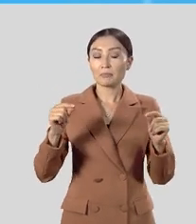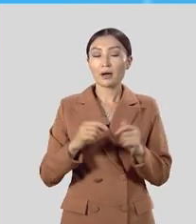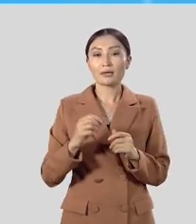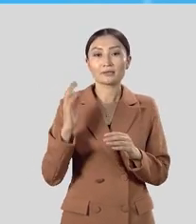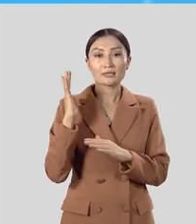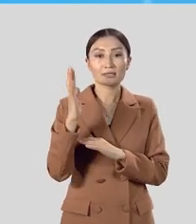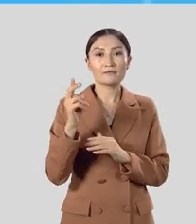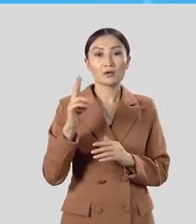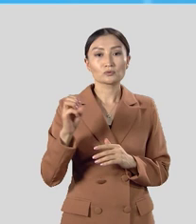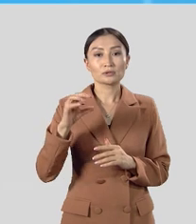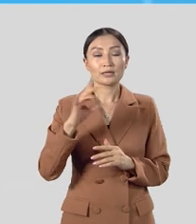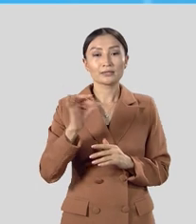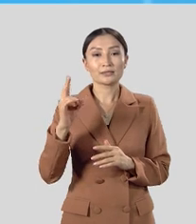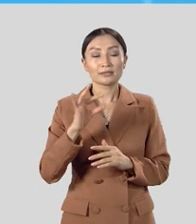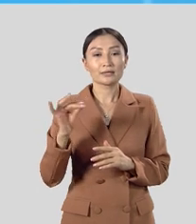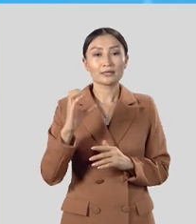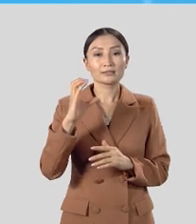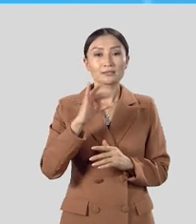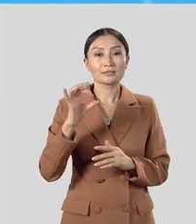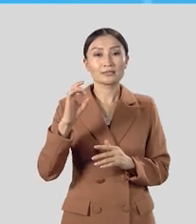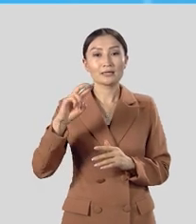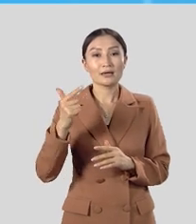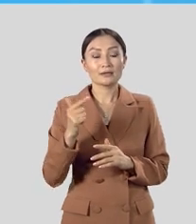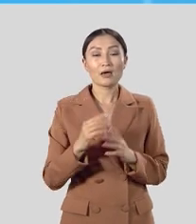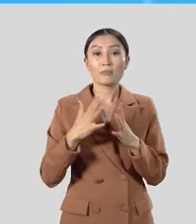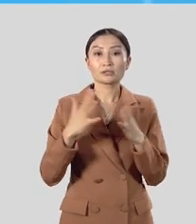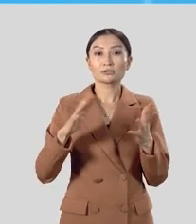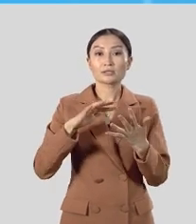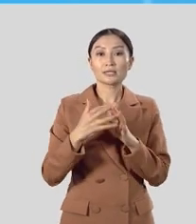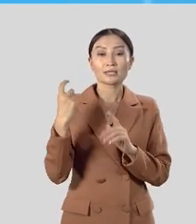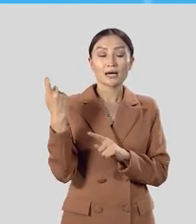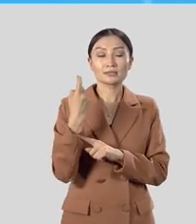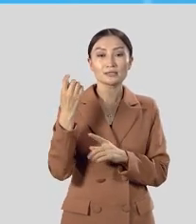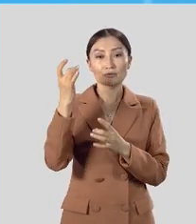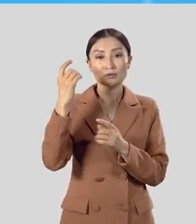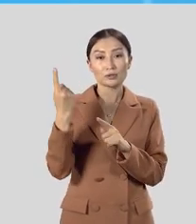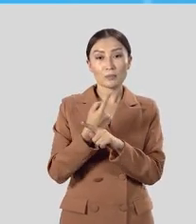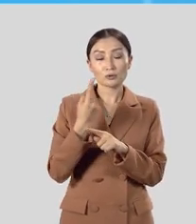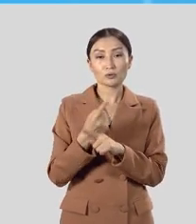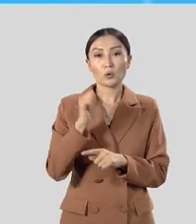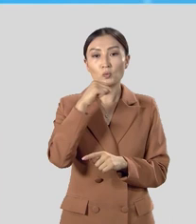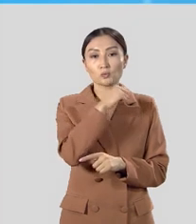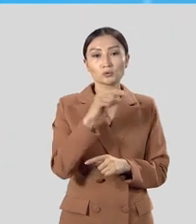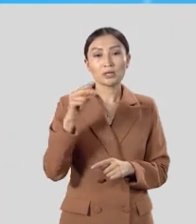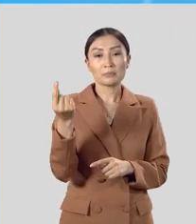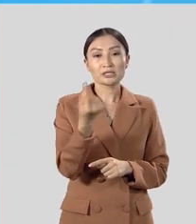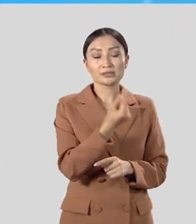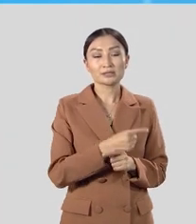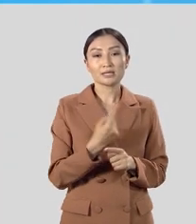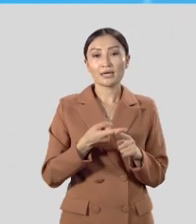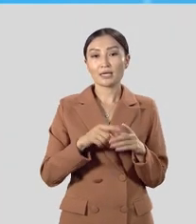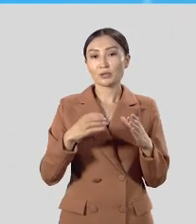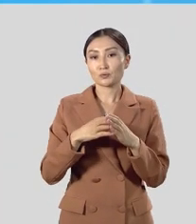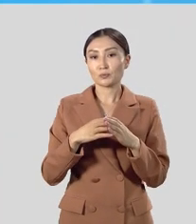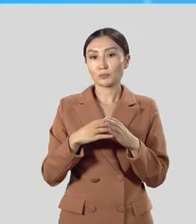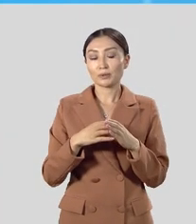и кустарники, лещина, сирень, а также большинство сельскохозяйственных культур – кукуруза, пшеница. У этой